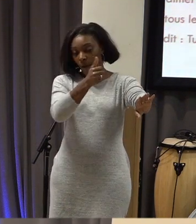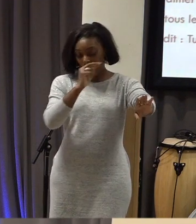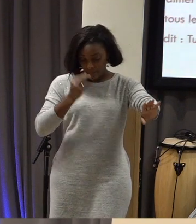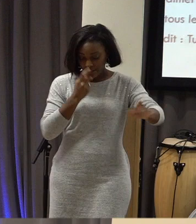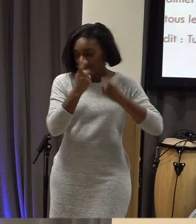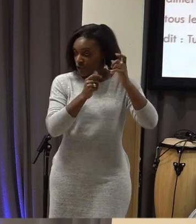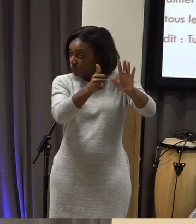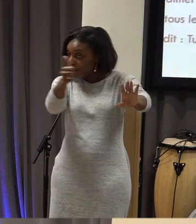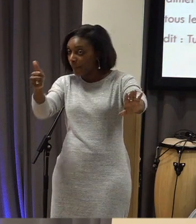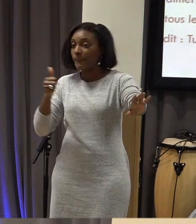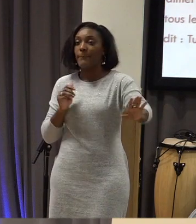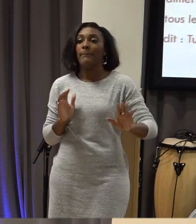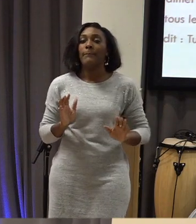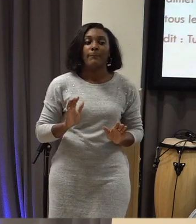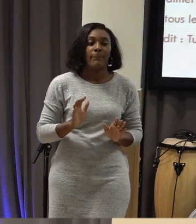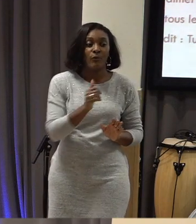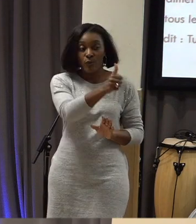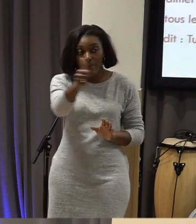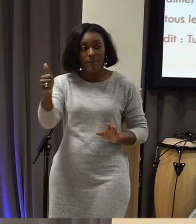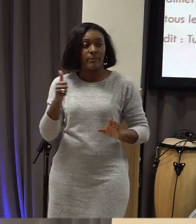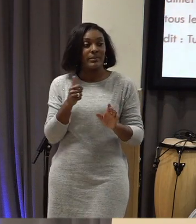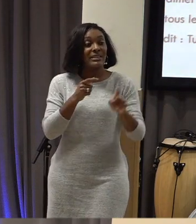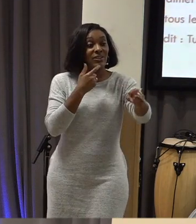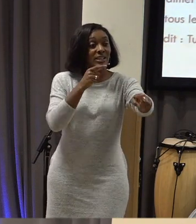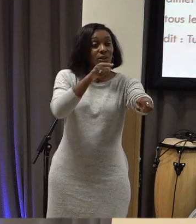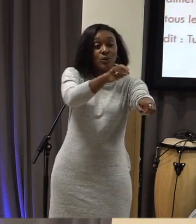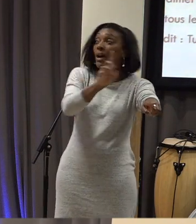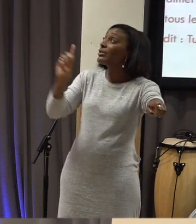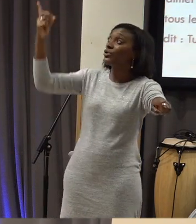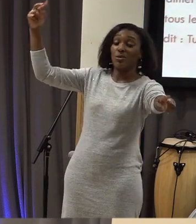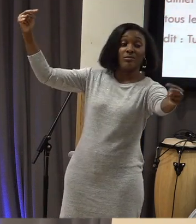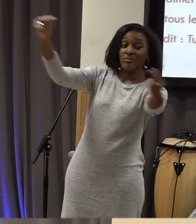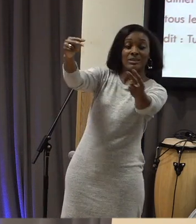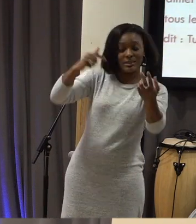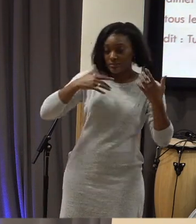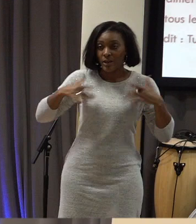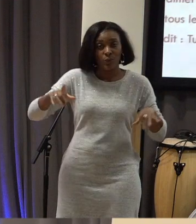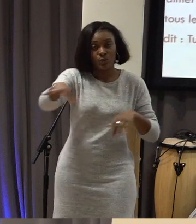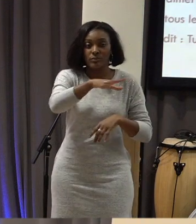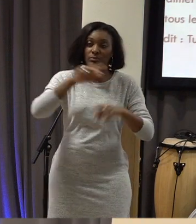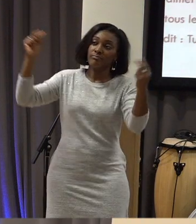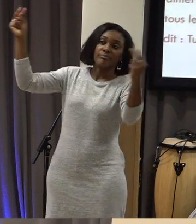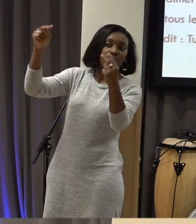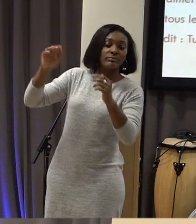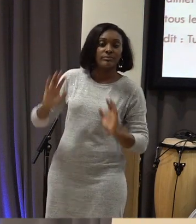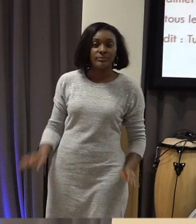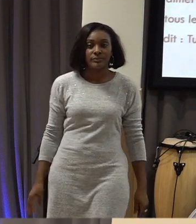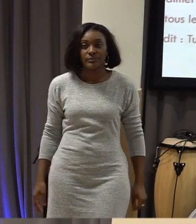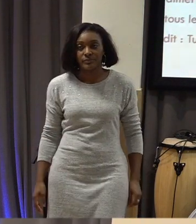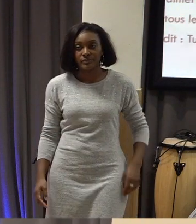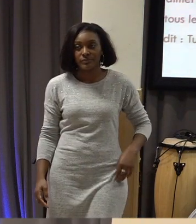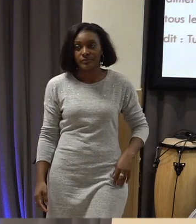Prends ce temps. Je vais appeler mon frère pour la louange. Et